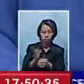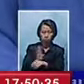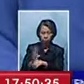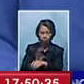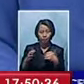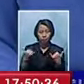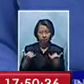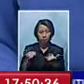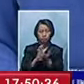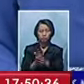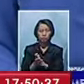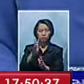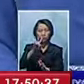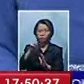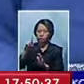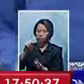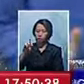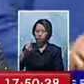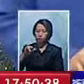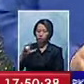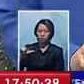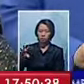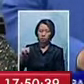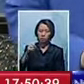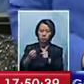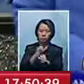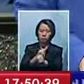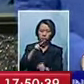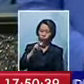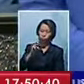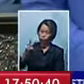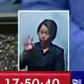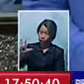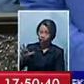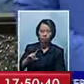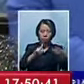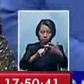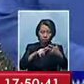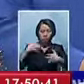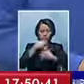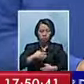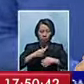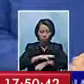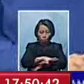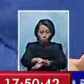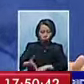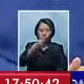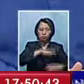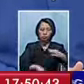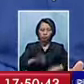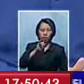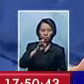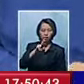semasa menjadi 2 trilion ringgit pada tahun 2025. Ketiga, menikmati impak dan manfaat